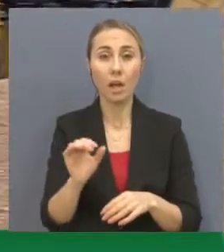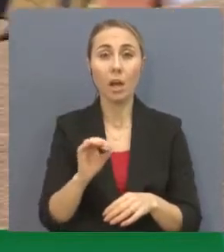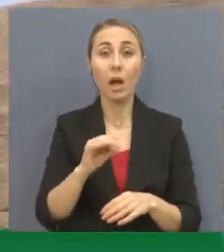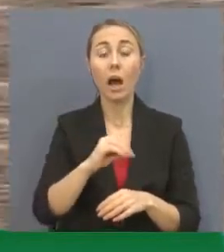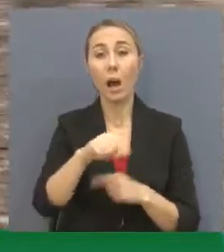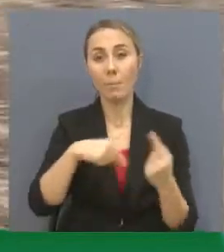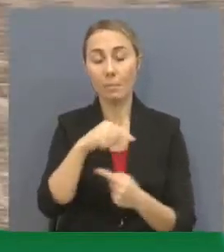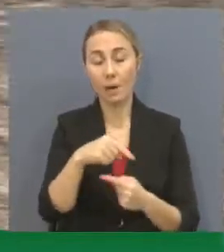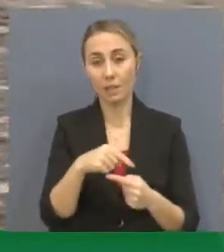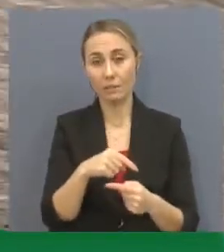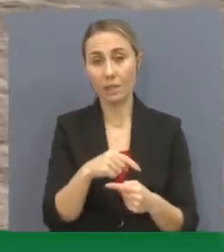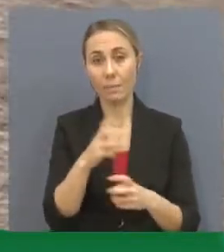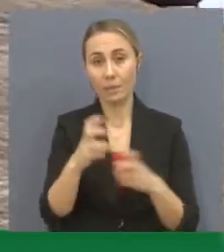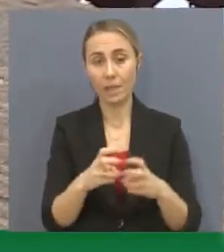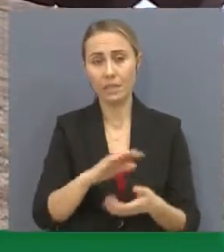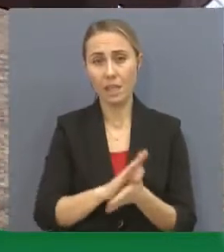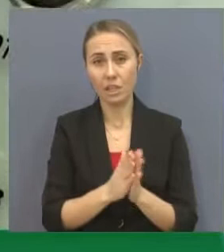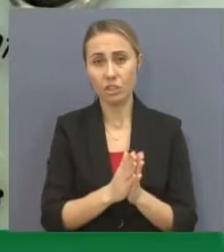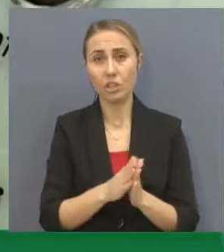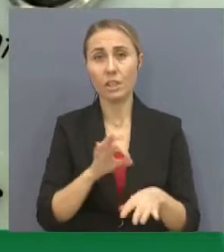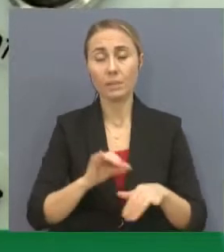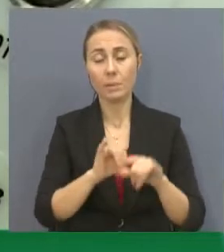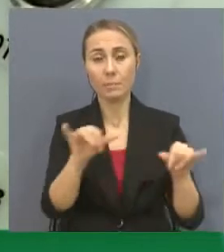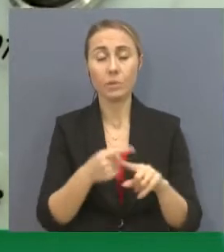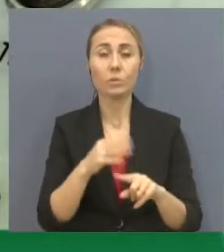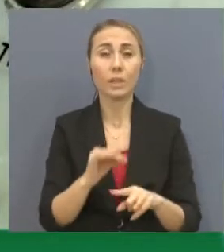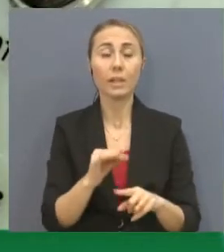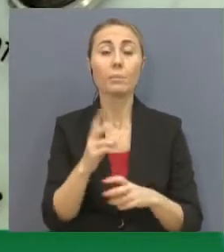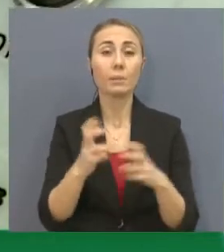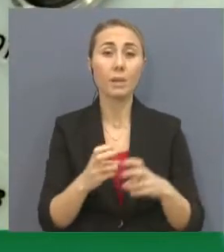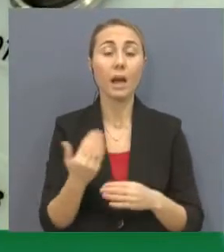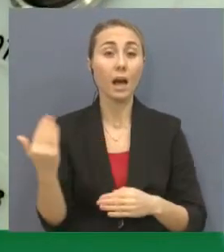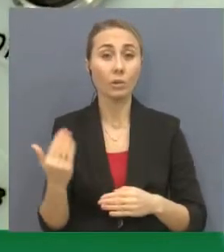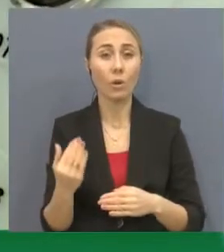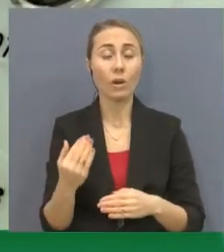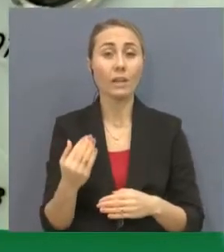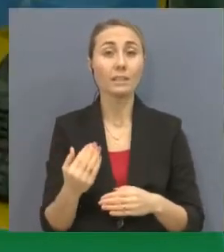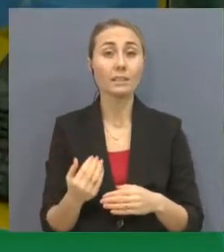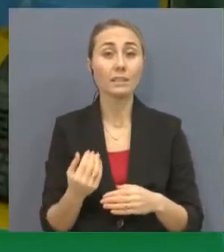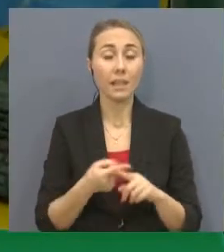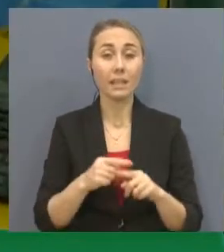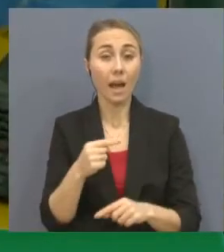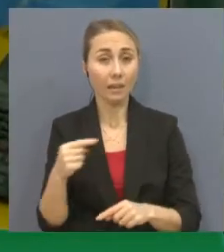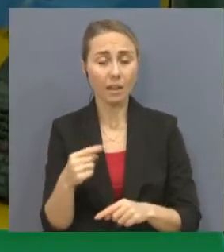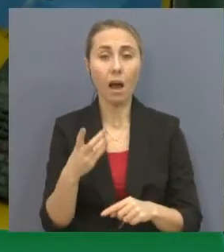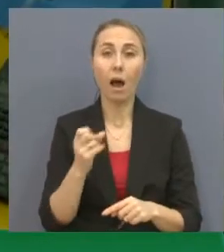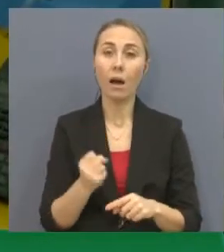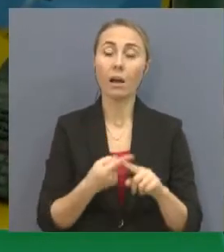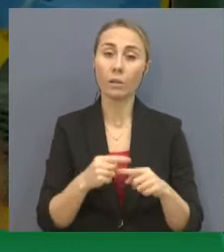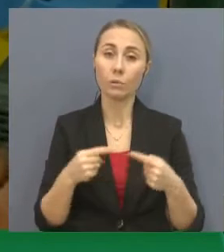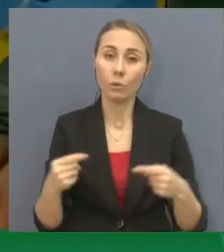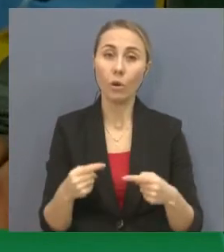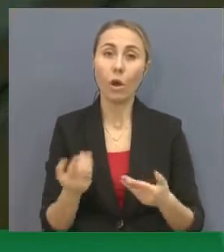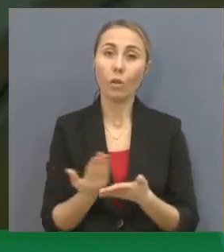промышленности сложившаяся ситуация повлияла на работу предприятий с одной стороны отрицательно с другой стороны адаптировала к новым требованиям